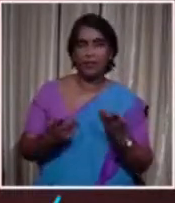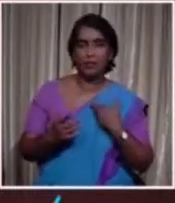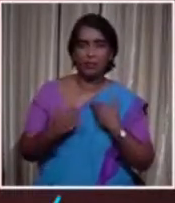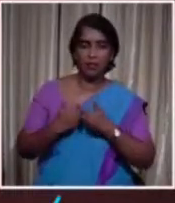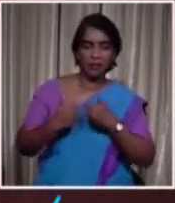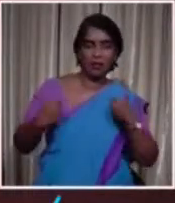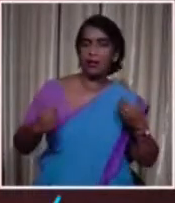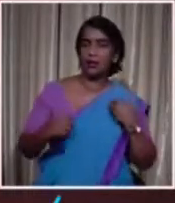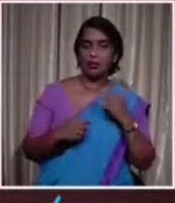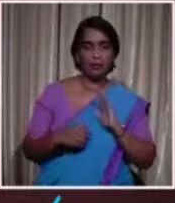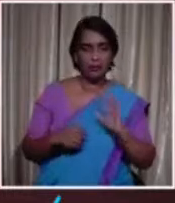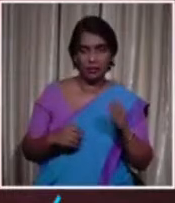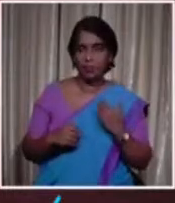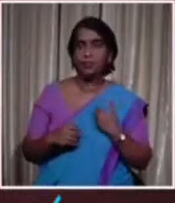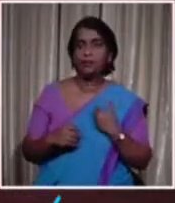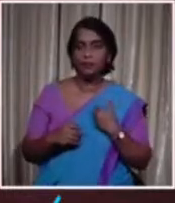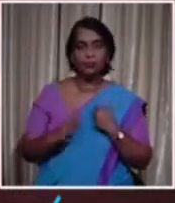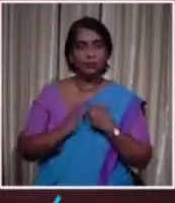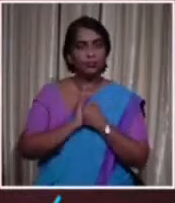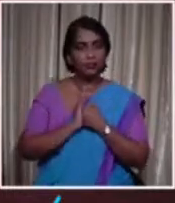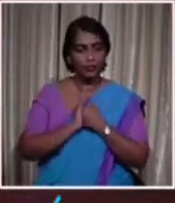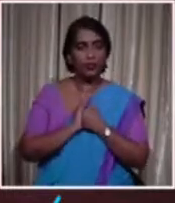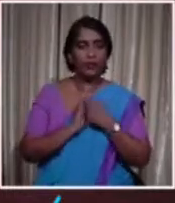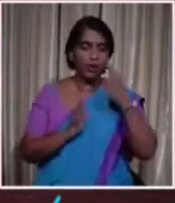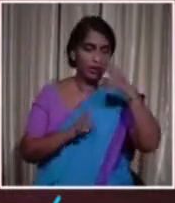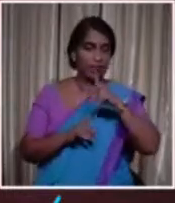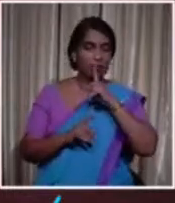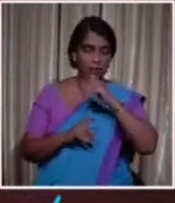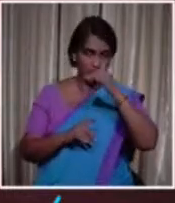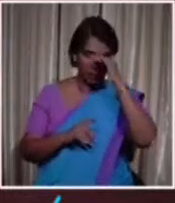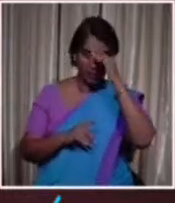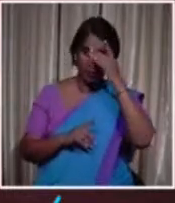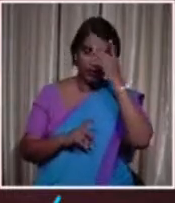පසුබට වෙන්නේ නැහැ. මම ගරු නියෝජ කතානායකතුමනි